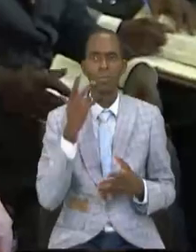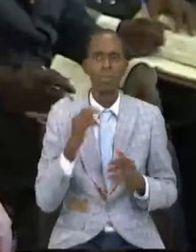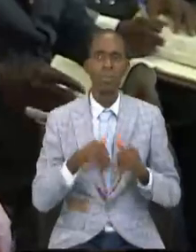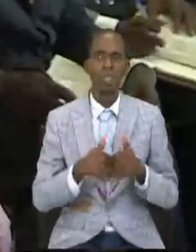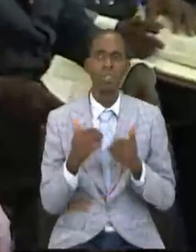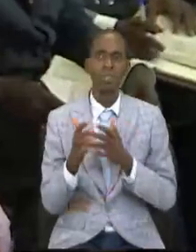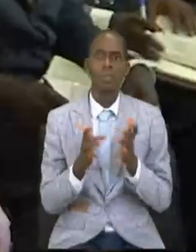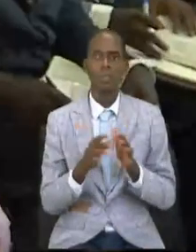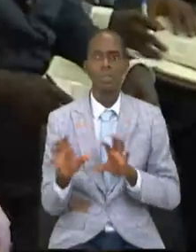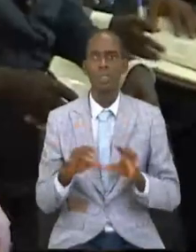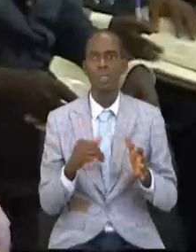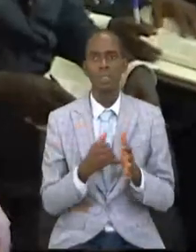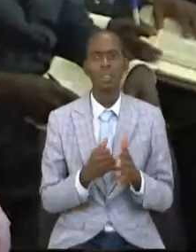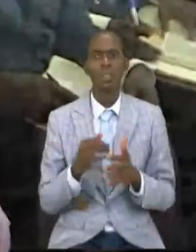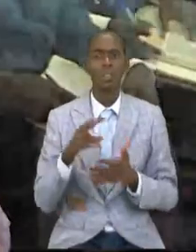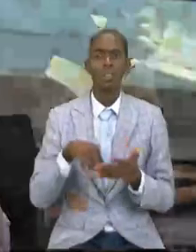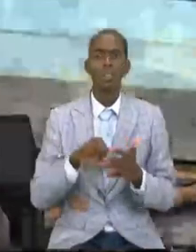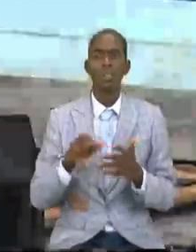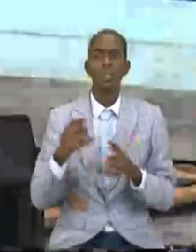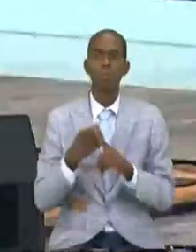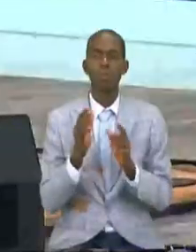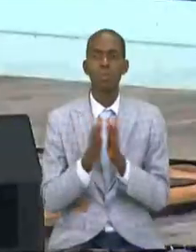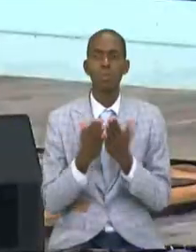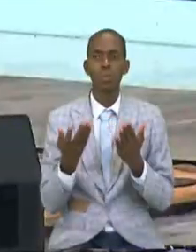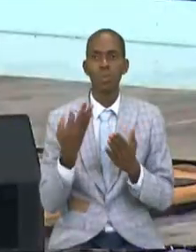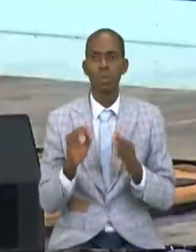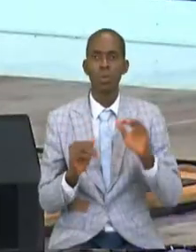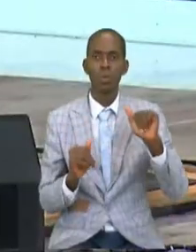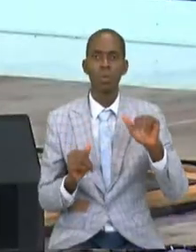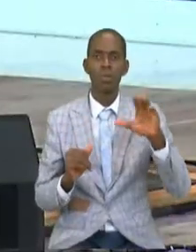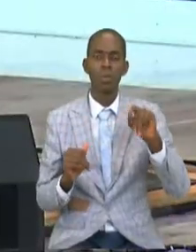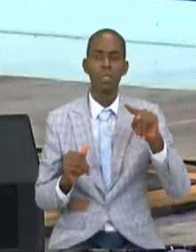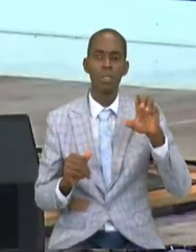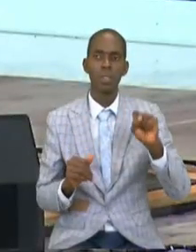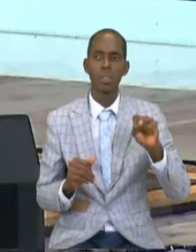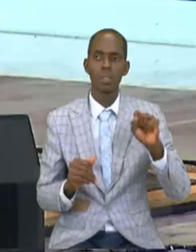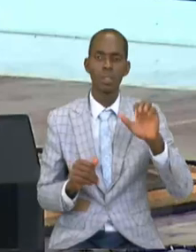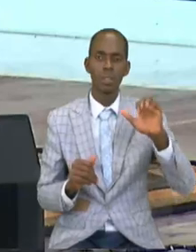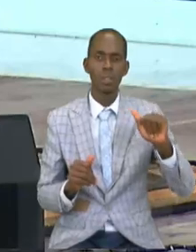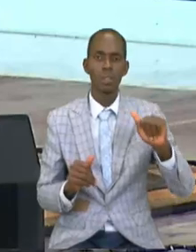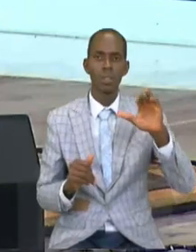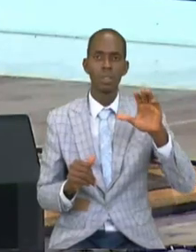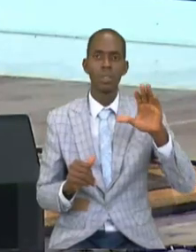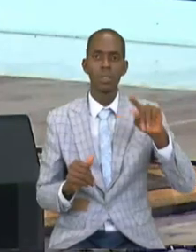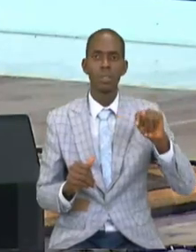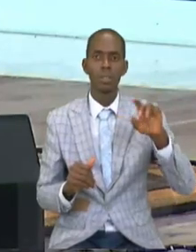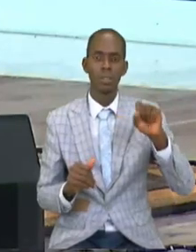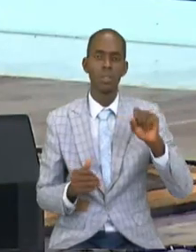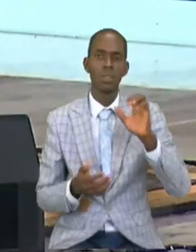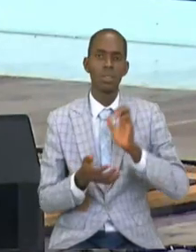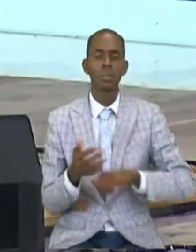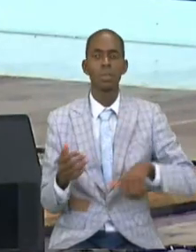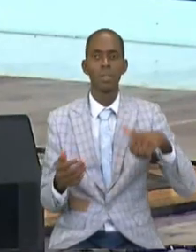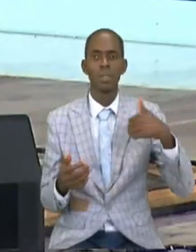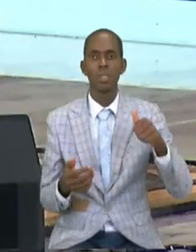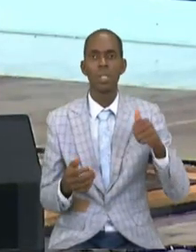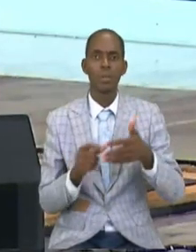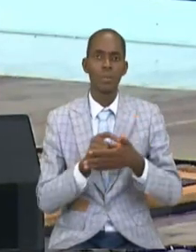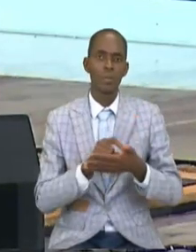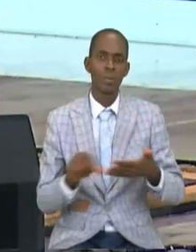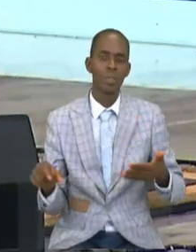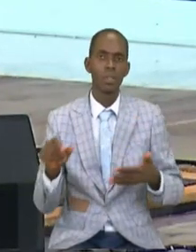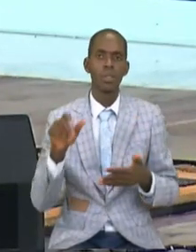Voyons comment Jésus l'a fait. Je vous lis de Actes chapitre 10. Nous allons aux Actes.